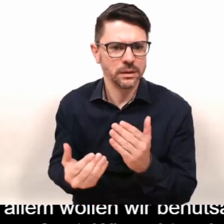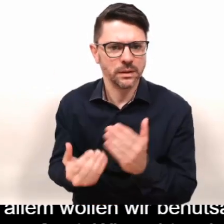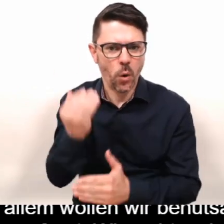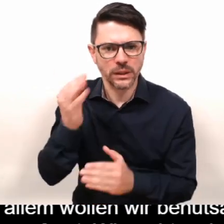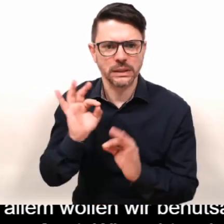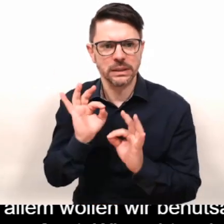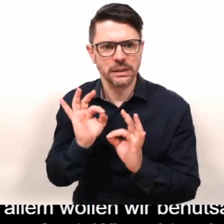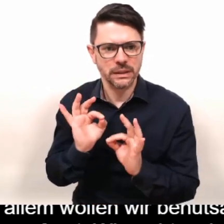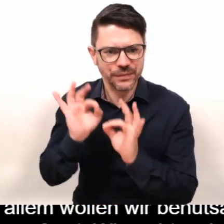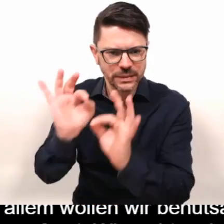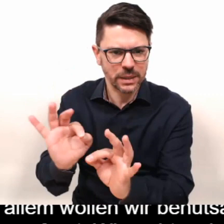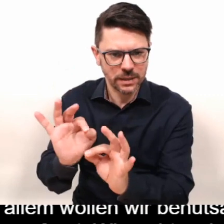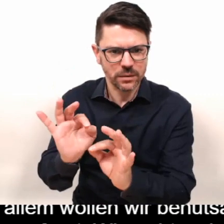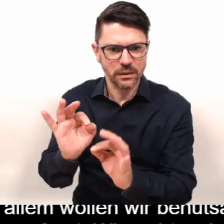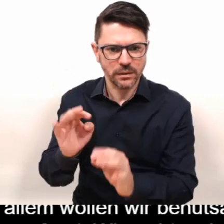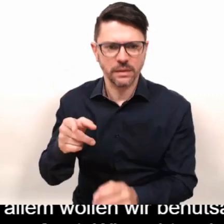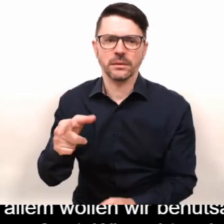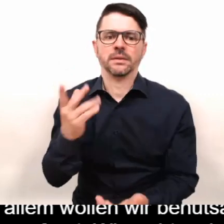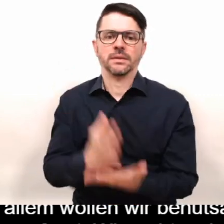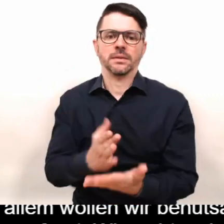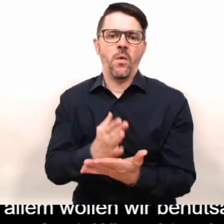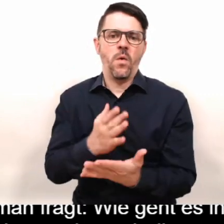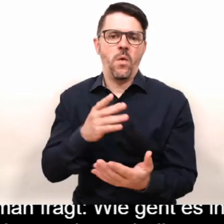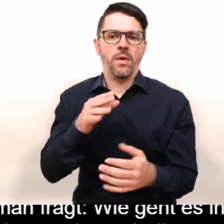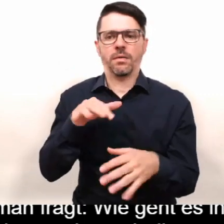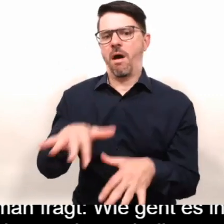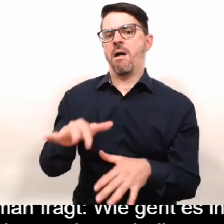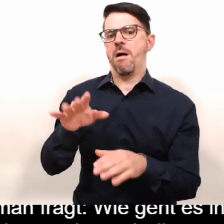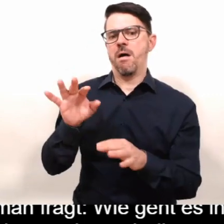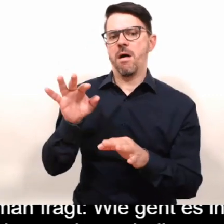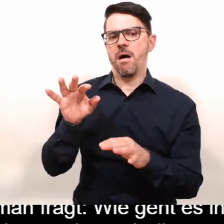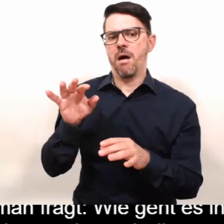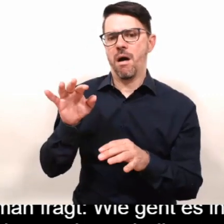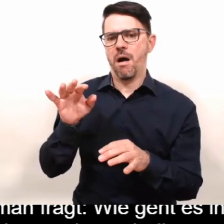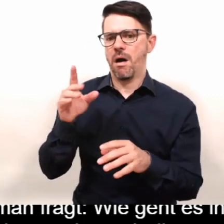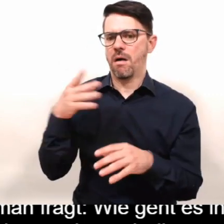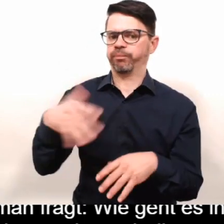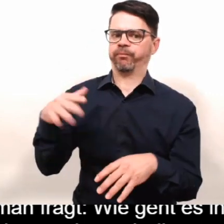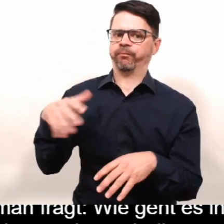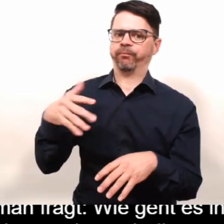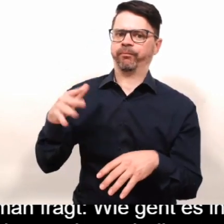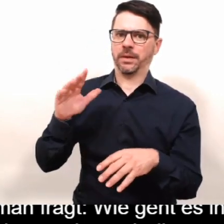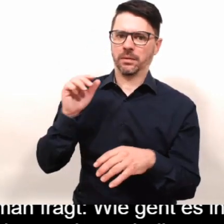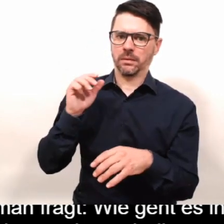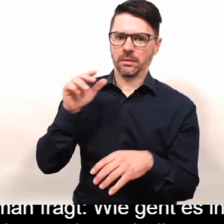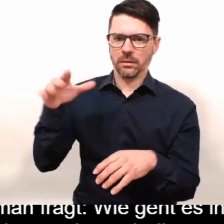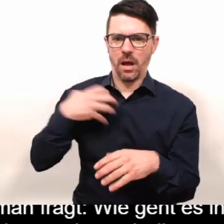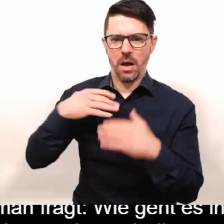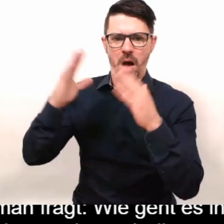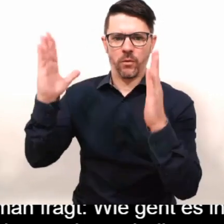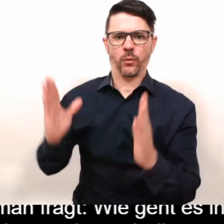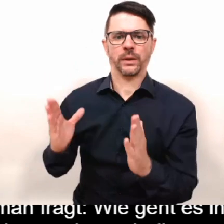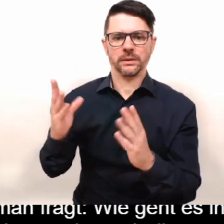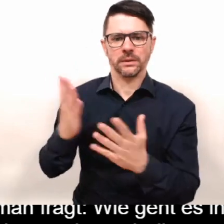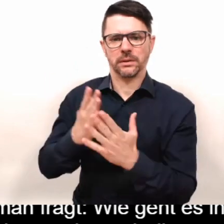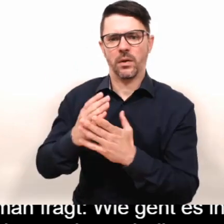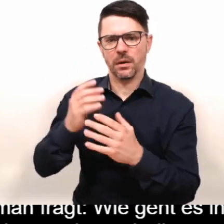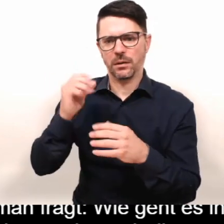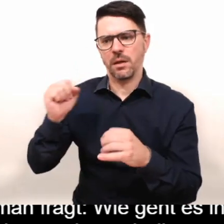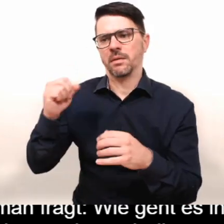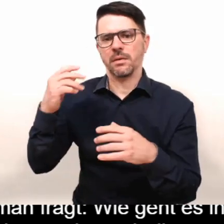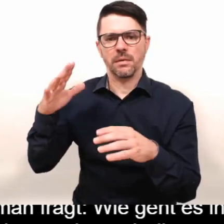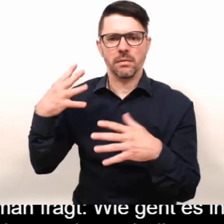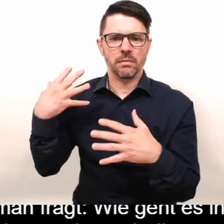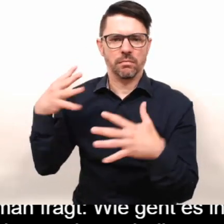der Kliniken. Ich habe erst gestern wieder mit einem Chefarzt einer Klinik gesprochen, der klipp und klar sagte,